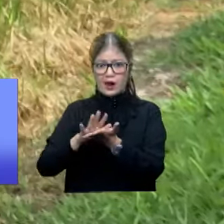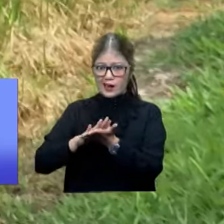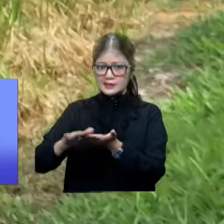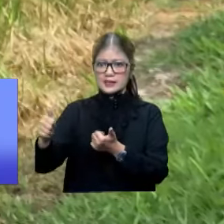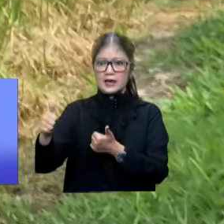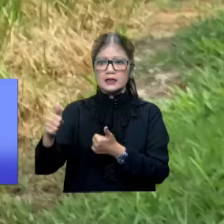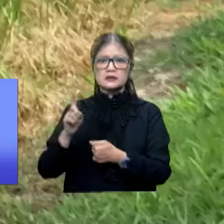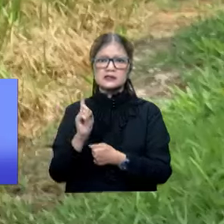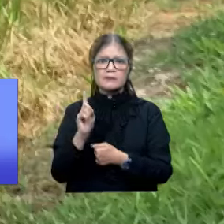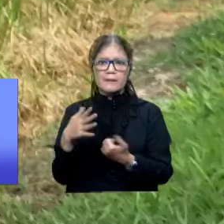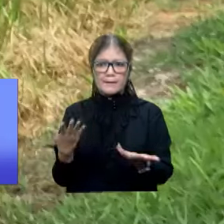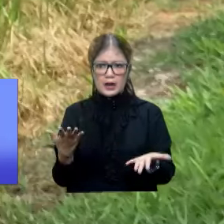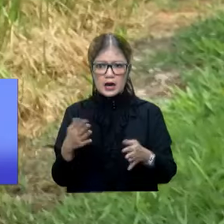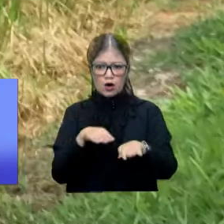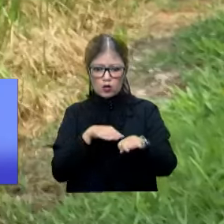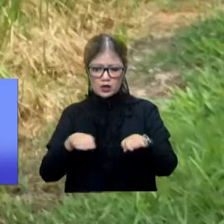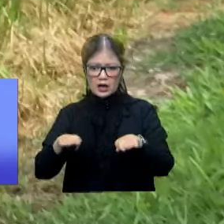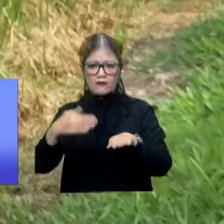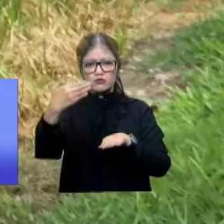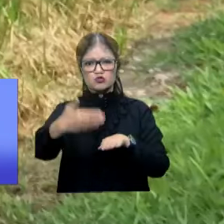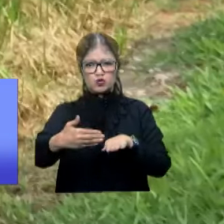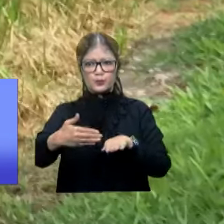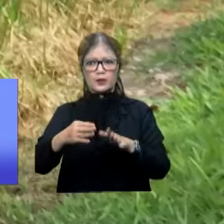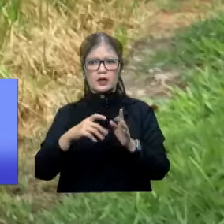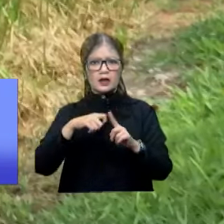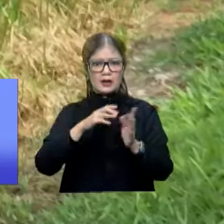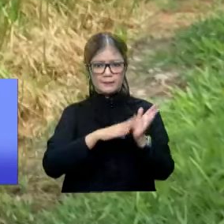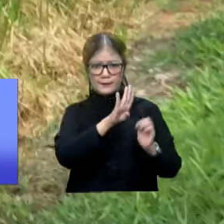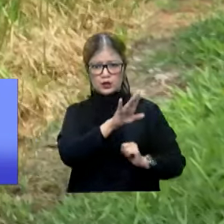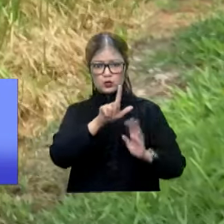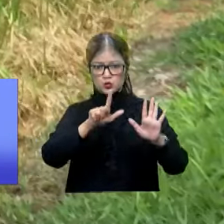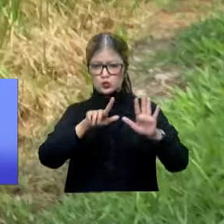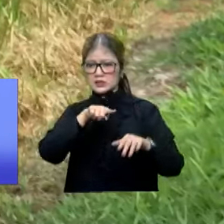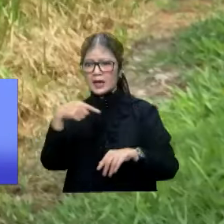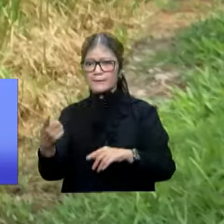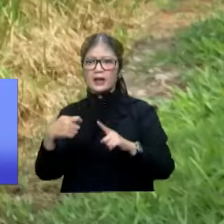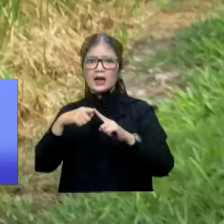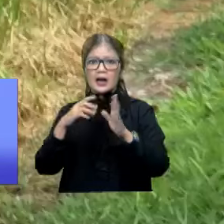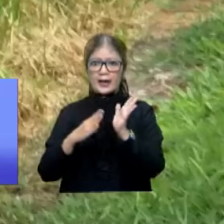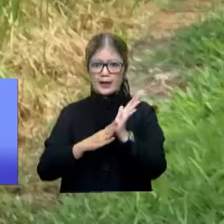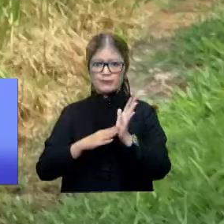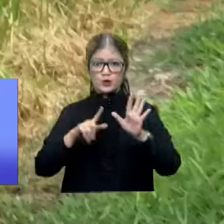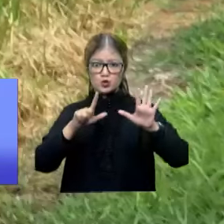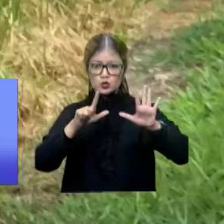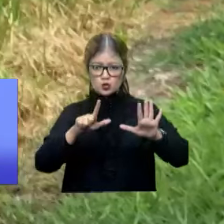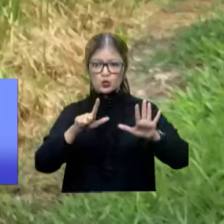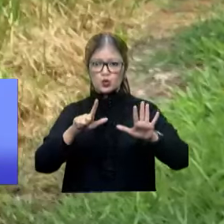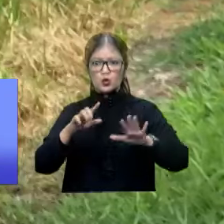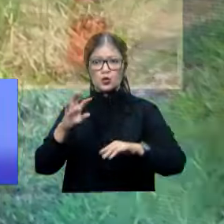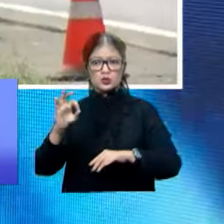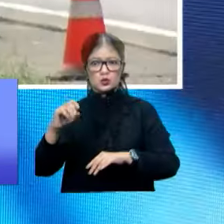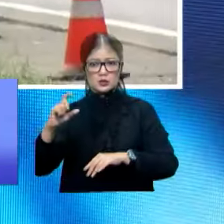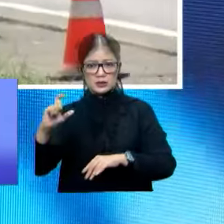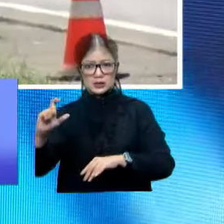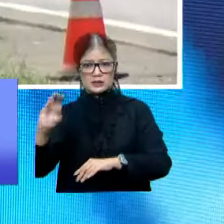oleh penutupan kontraflow dari kilometer 47 hingga ke kilometer 70 Tol Jakarta Cikampek,